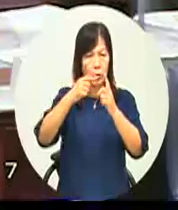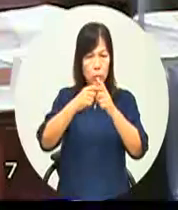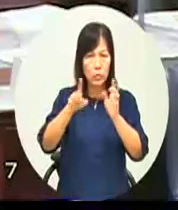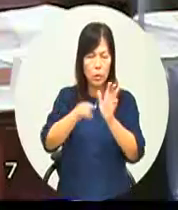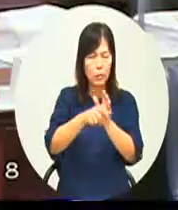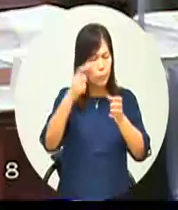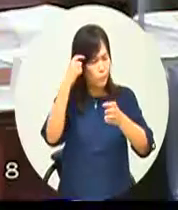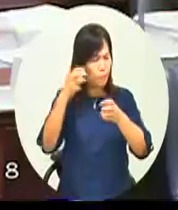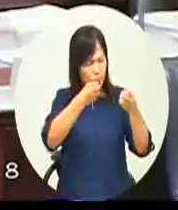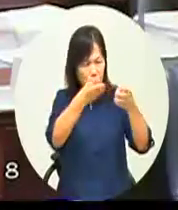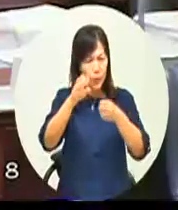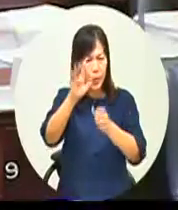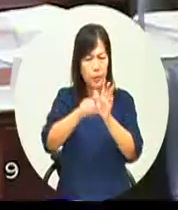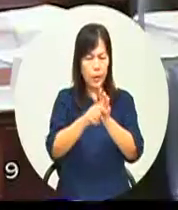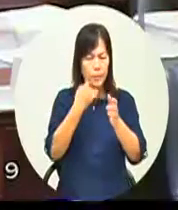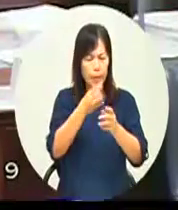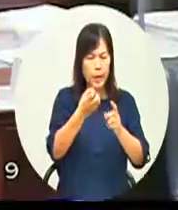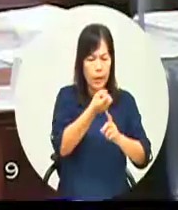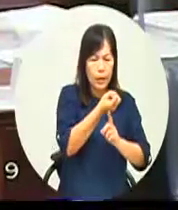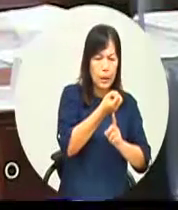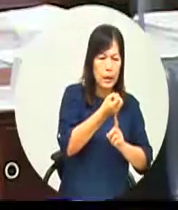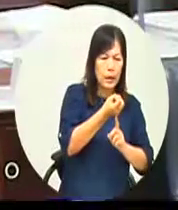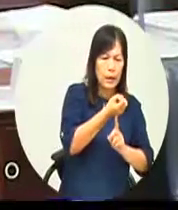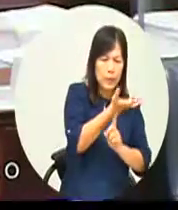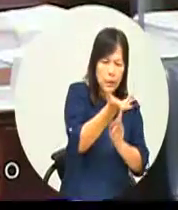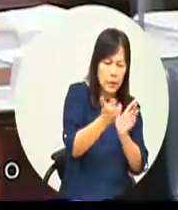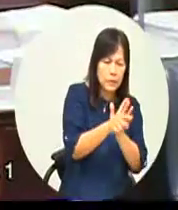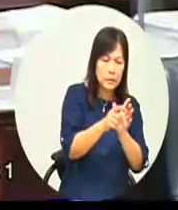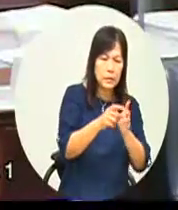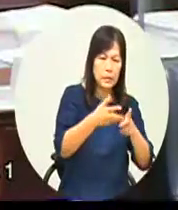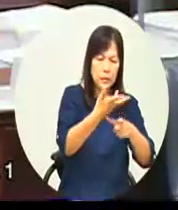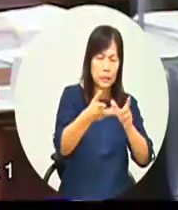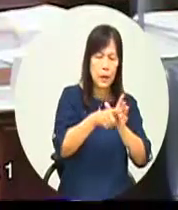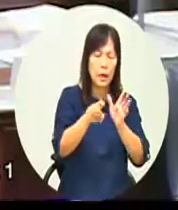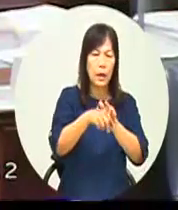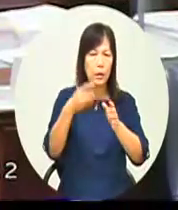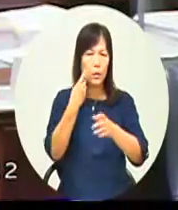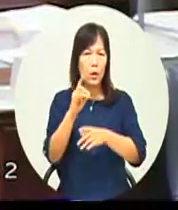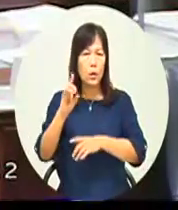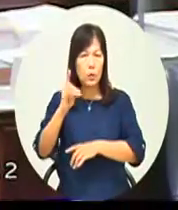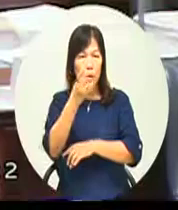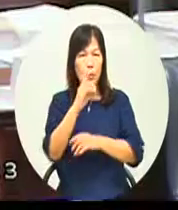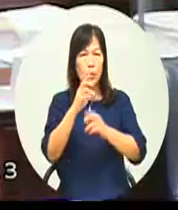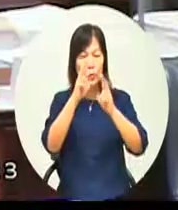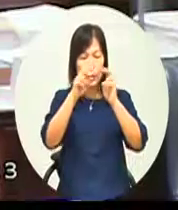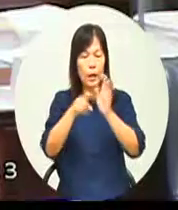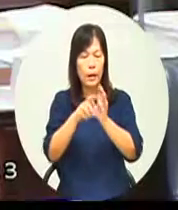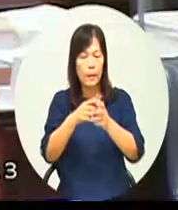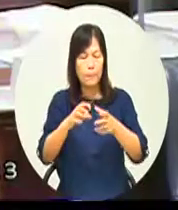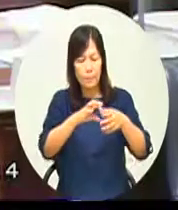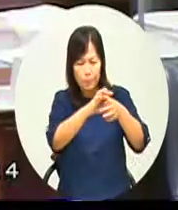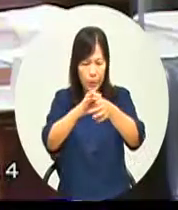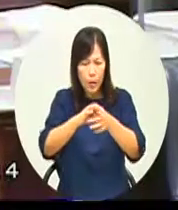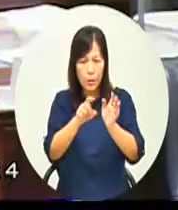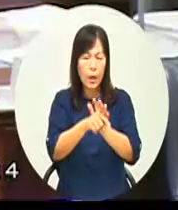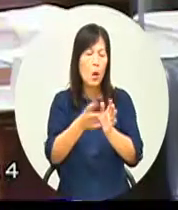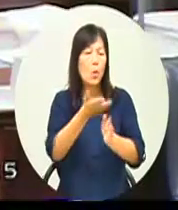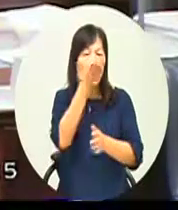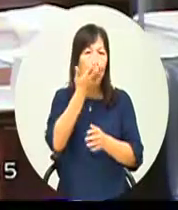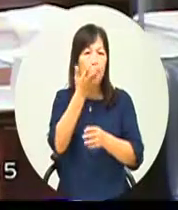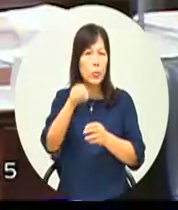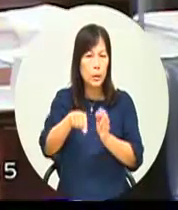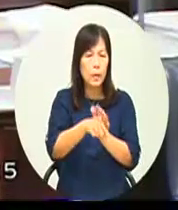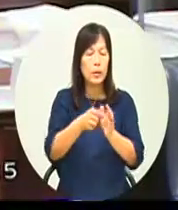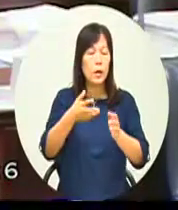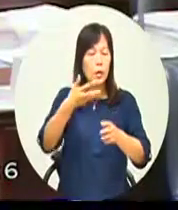结合莲池潭跟观光湖来推动我们的湖泊观光，所以这部分其实之前在水